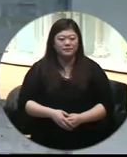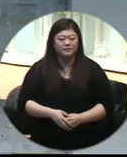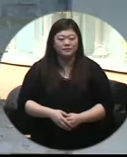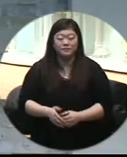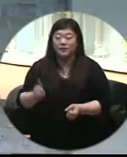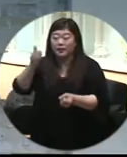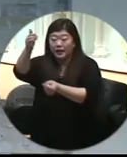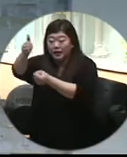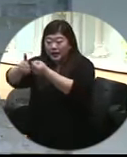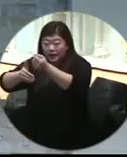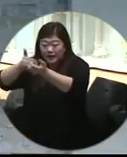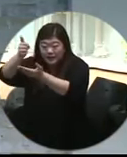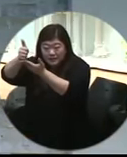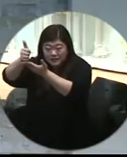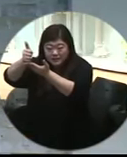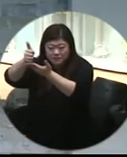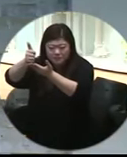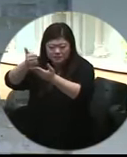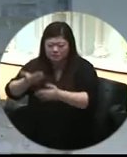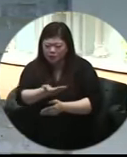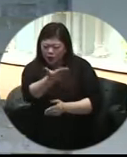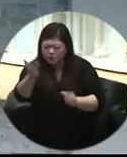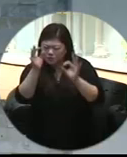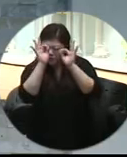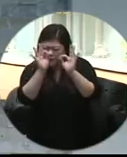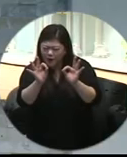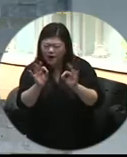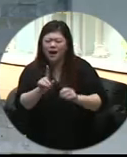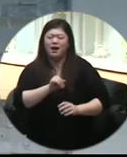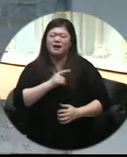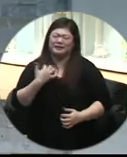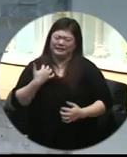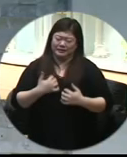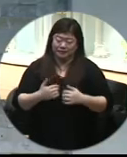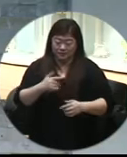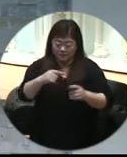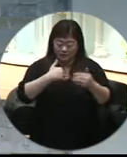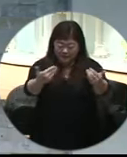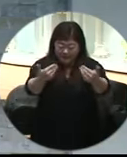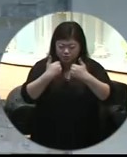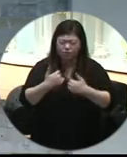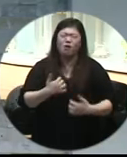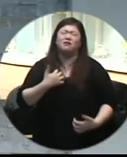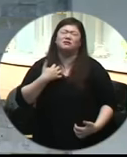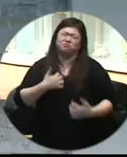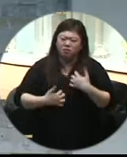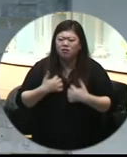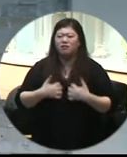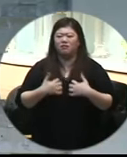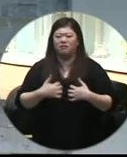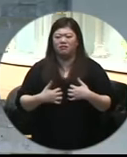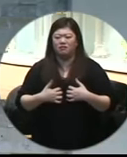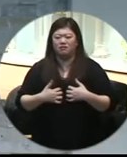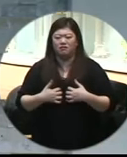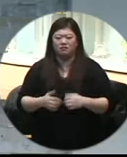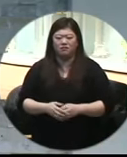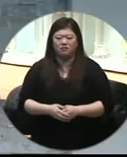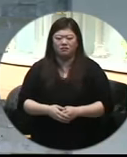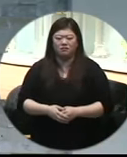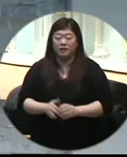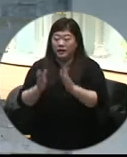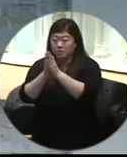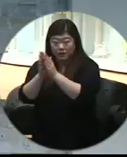하나님께서 가장 기뻐하는 삶이기 때문에 그래요. 모세도 사라지고 엘리야도